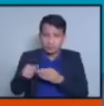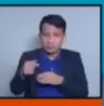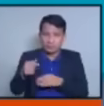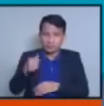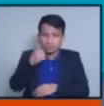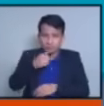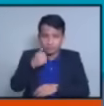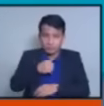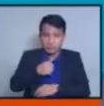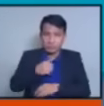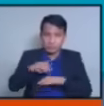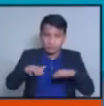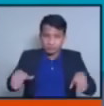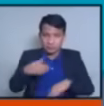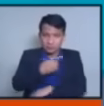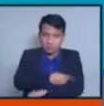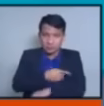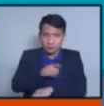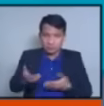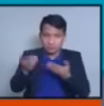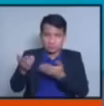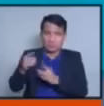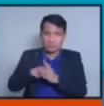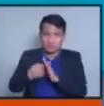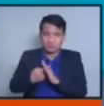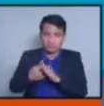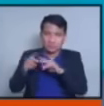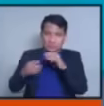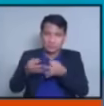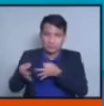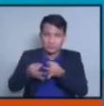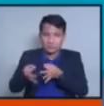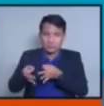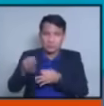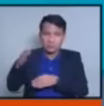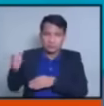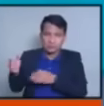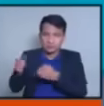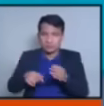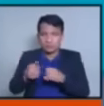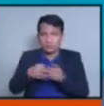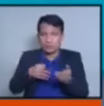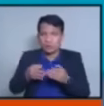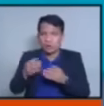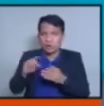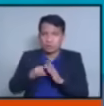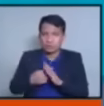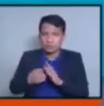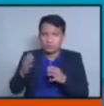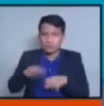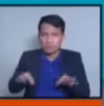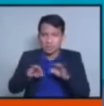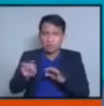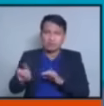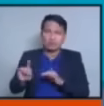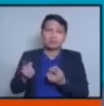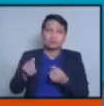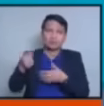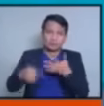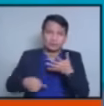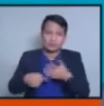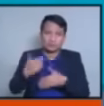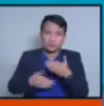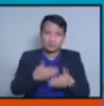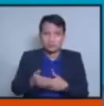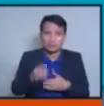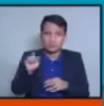and Children's Desk para umpisa na po yung pakikipag-usap sa bata at pagdidetermina kung ano po yung nararapat